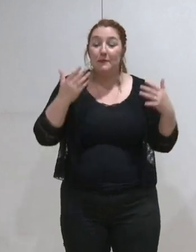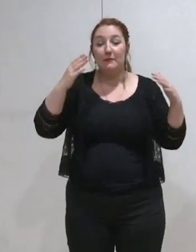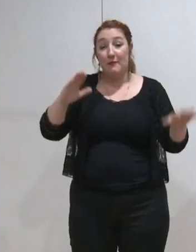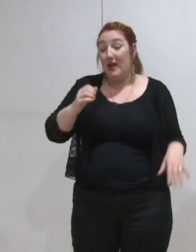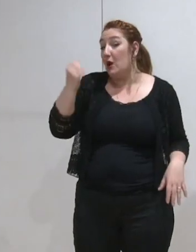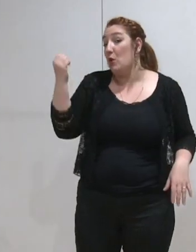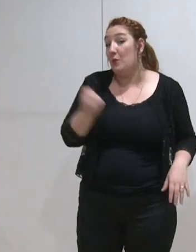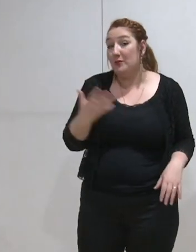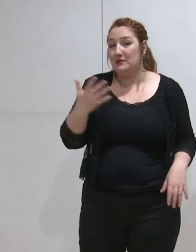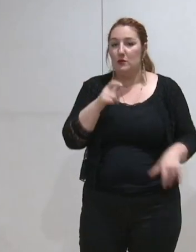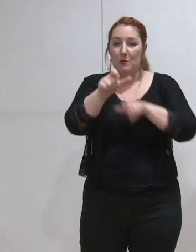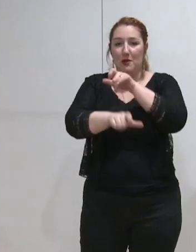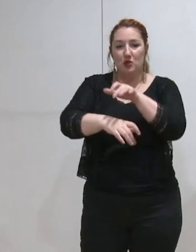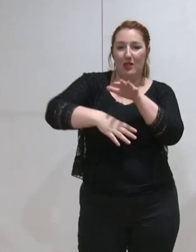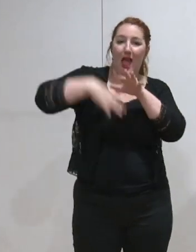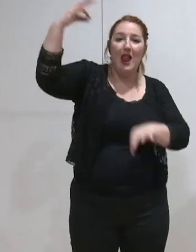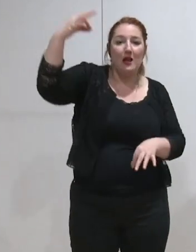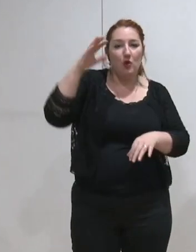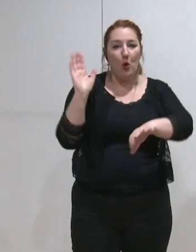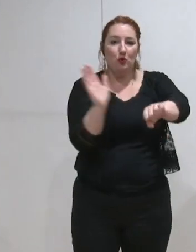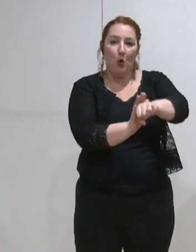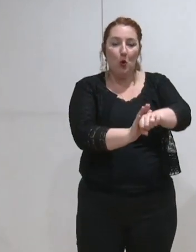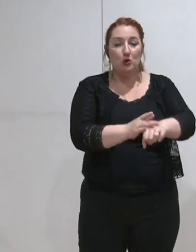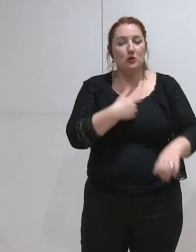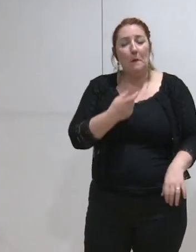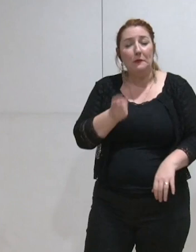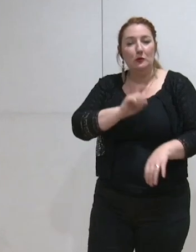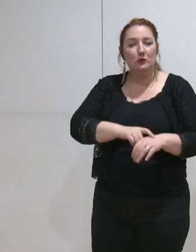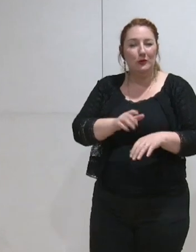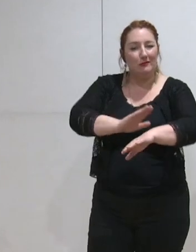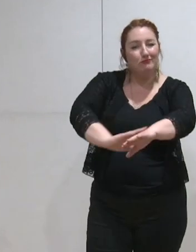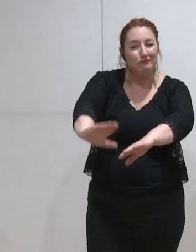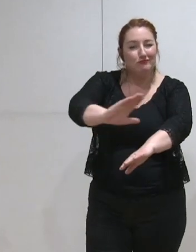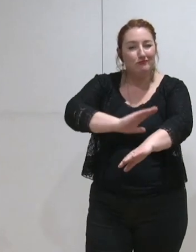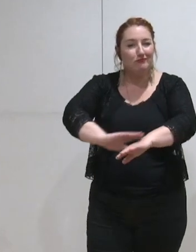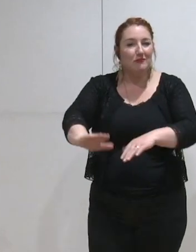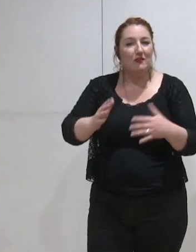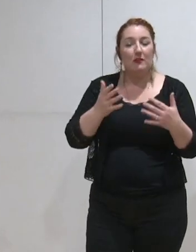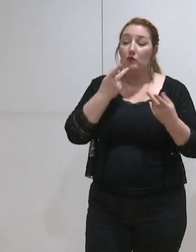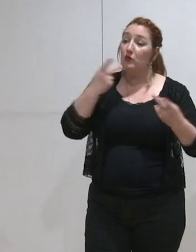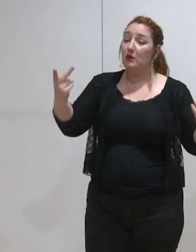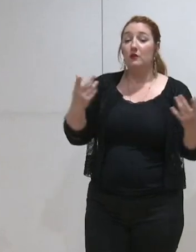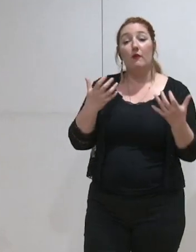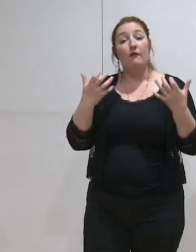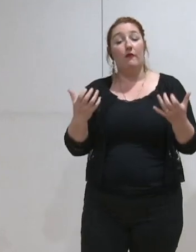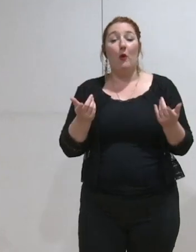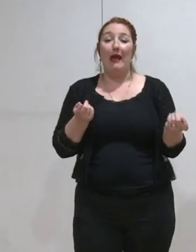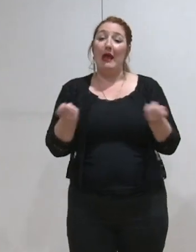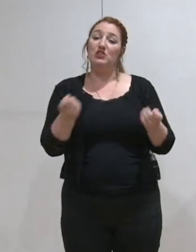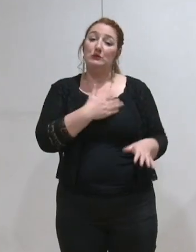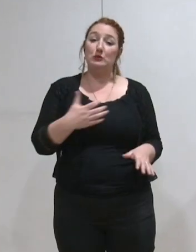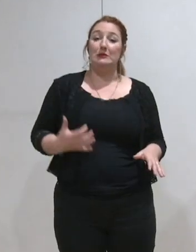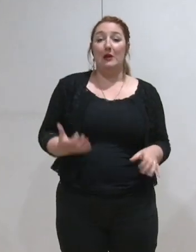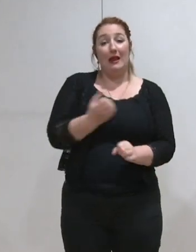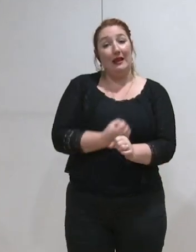votre électorat de gauche vous dites créer des maintenant une régie municipale qui veillerait au respect du contrat